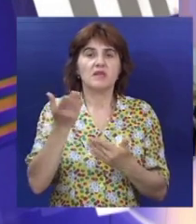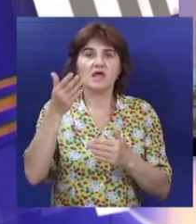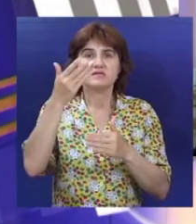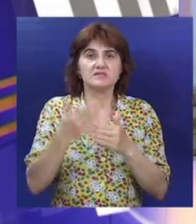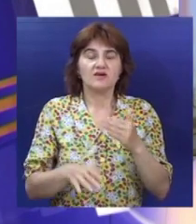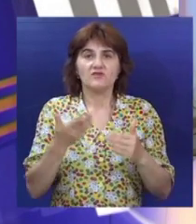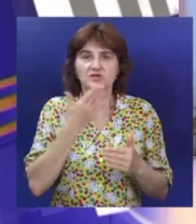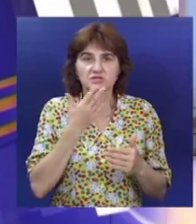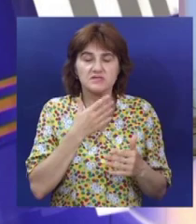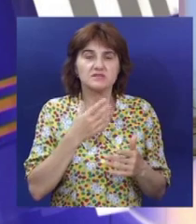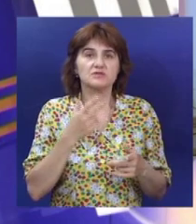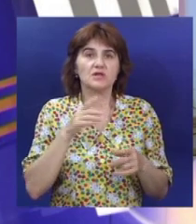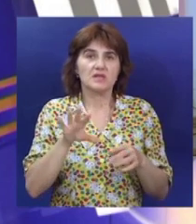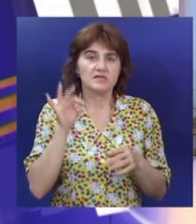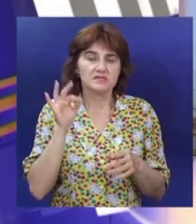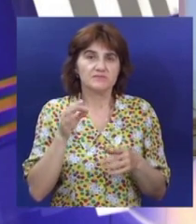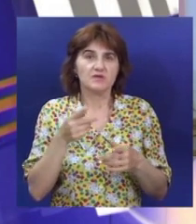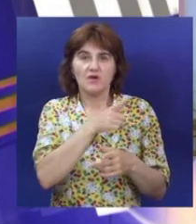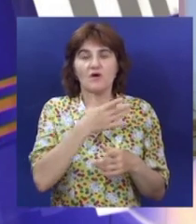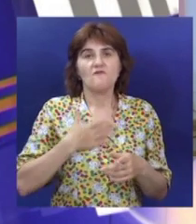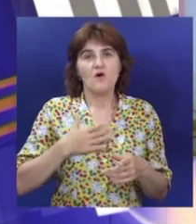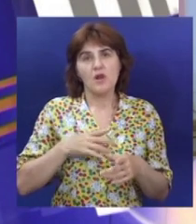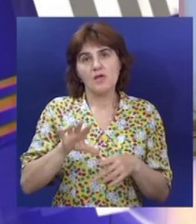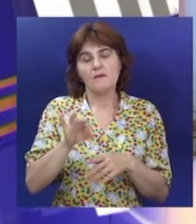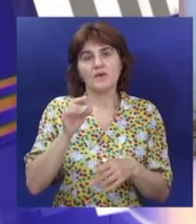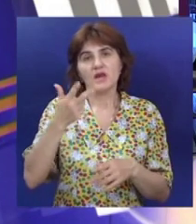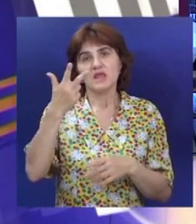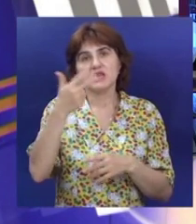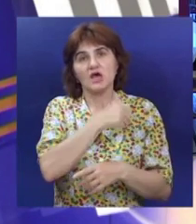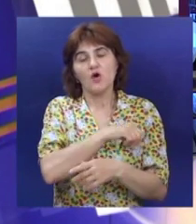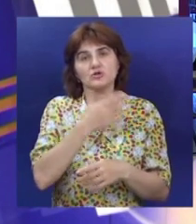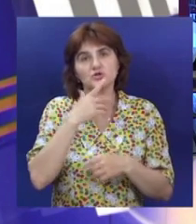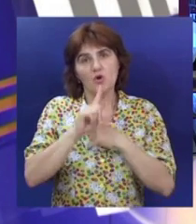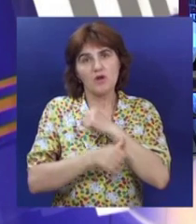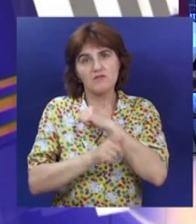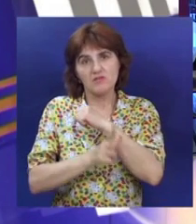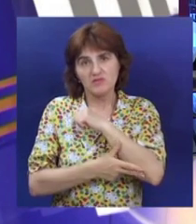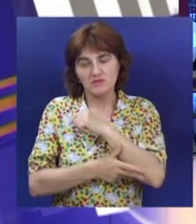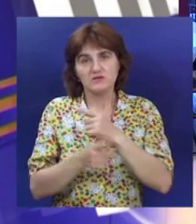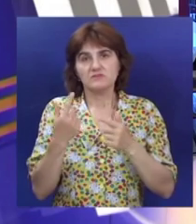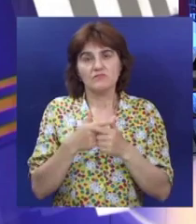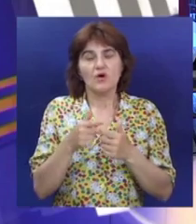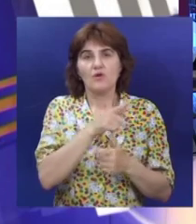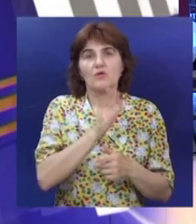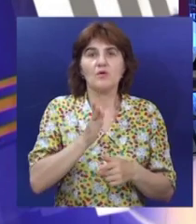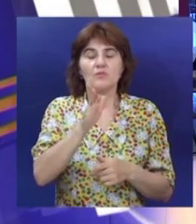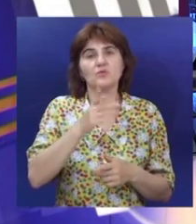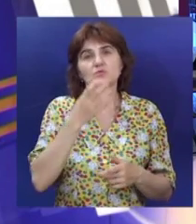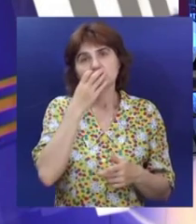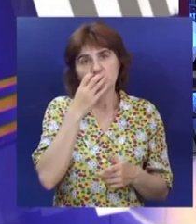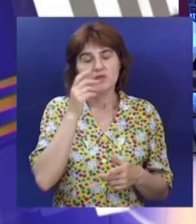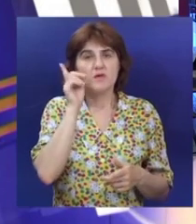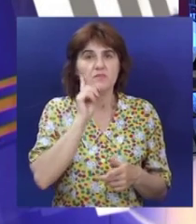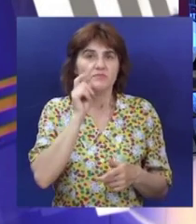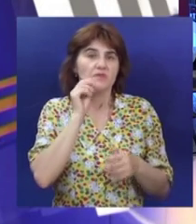na završnom ispitu, a da su upisali neki od trogodišnjih smerova gde su uglavnom zastupljeni zanati. Takvo stanje